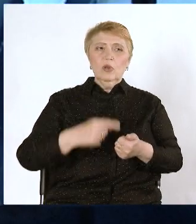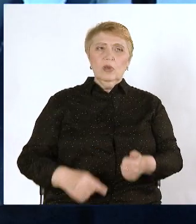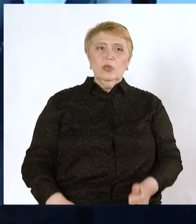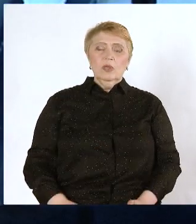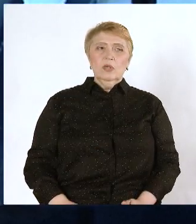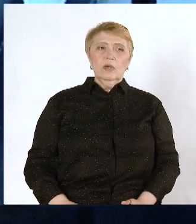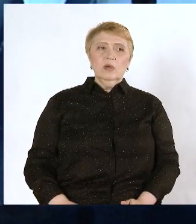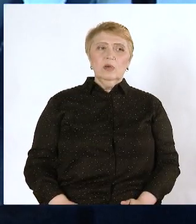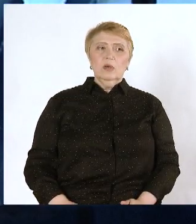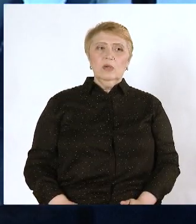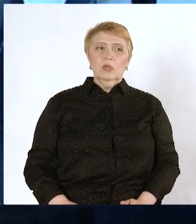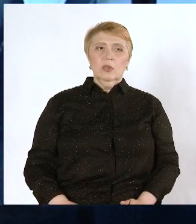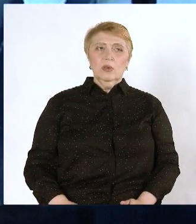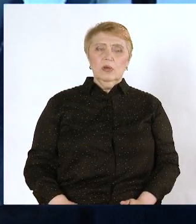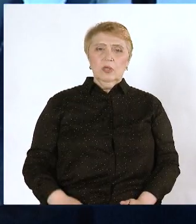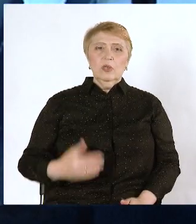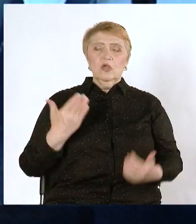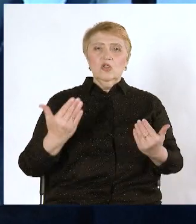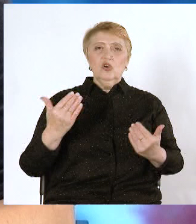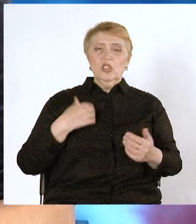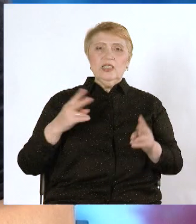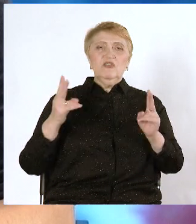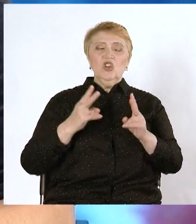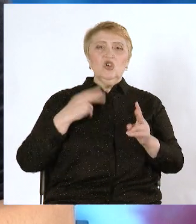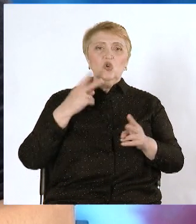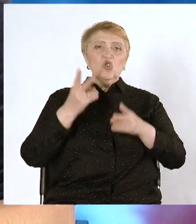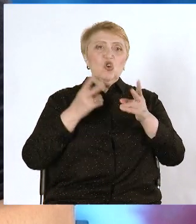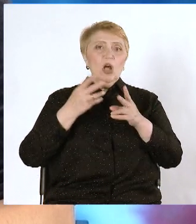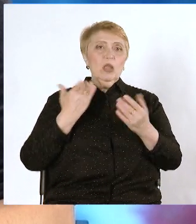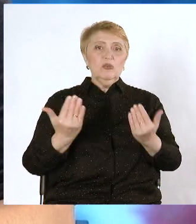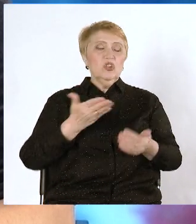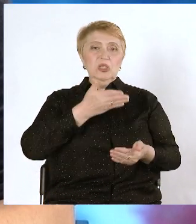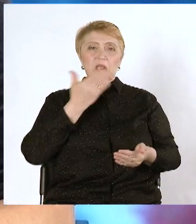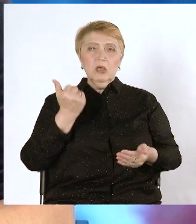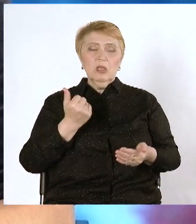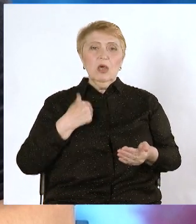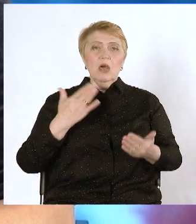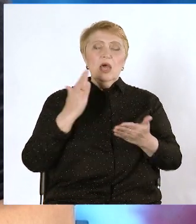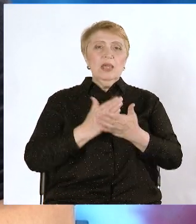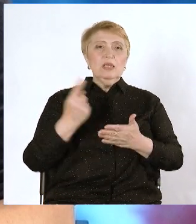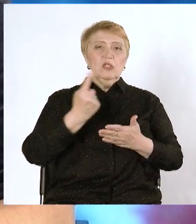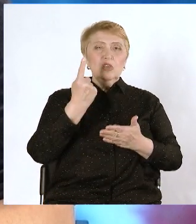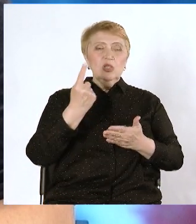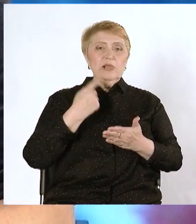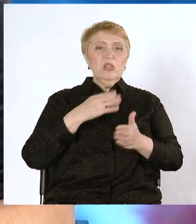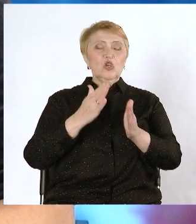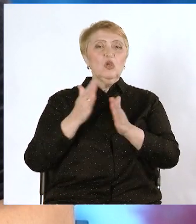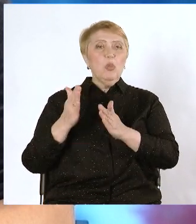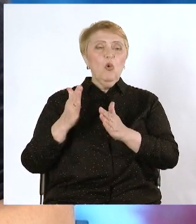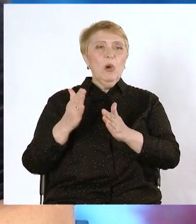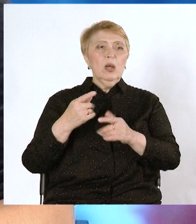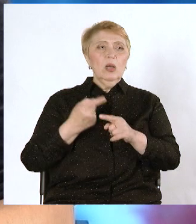мы сейчас практически не встречаем этих жалоб единственным симптомом которые называют пациенты когда мы впервые